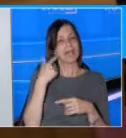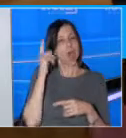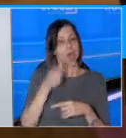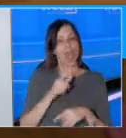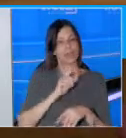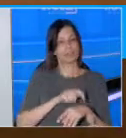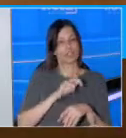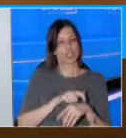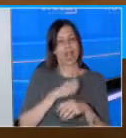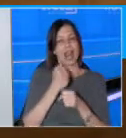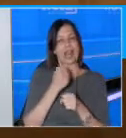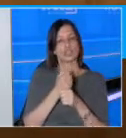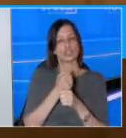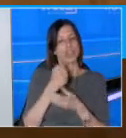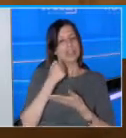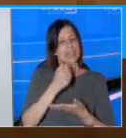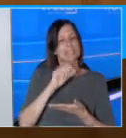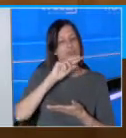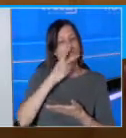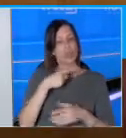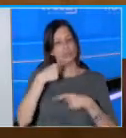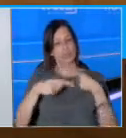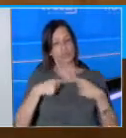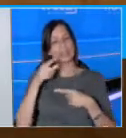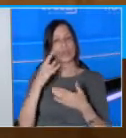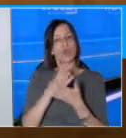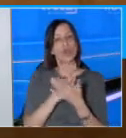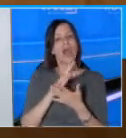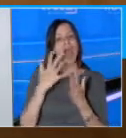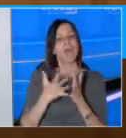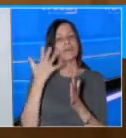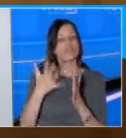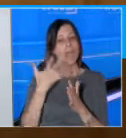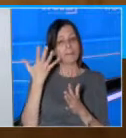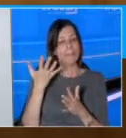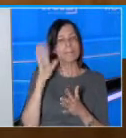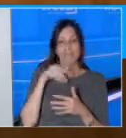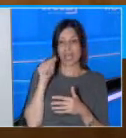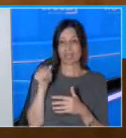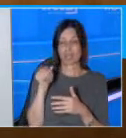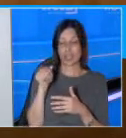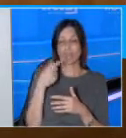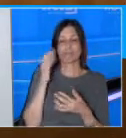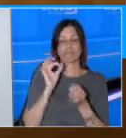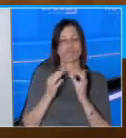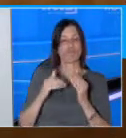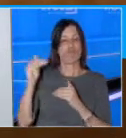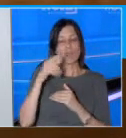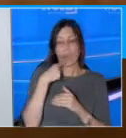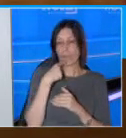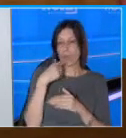לעשות תקציב דו-שנתי, היא חוקיקה 5 פעמים, וגם שם שופטי בגץ אמרו